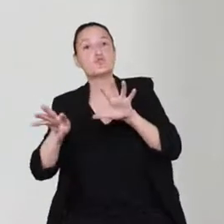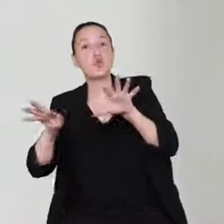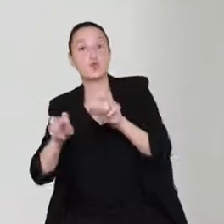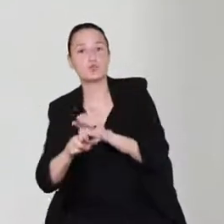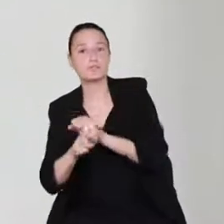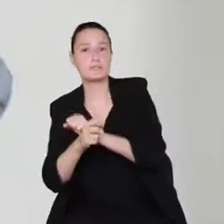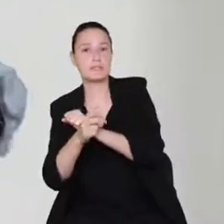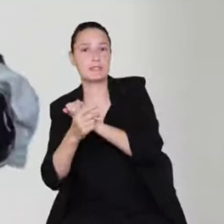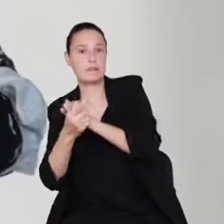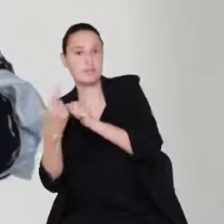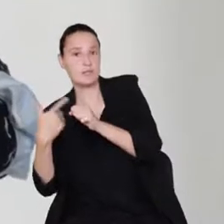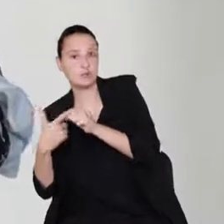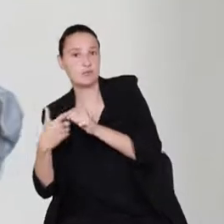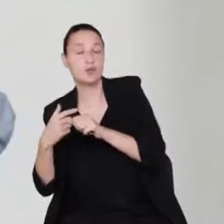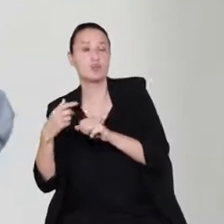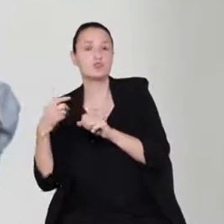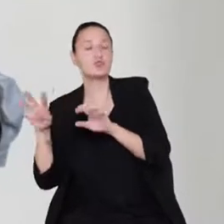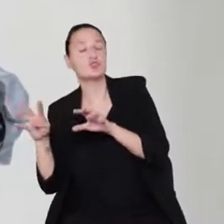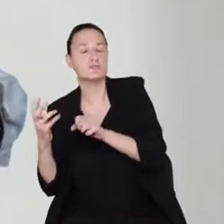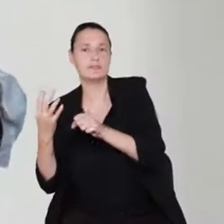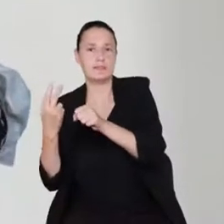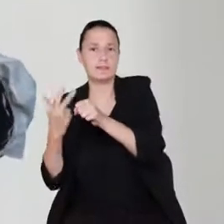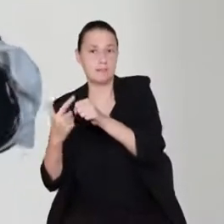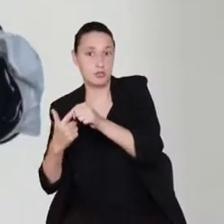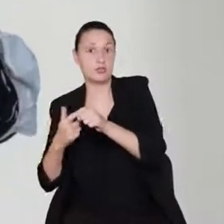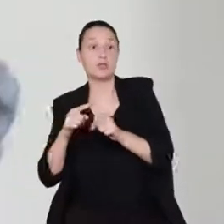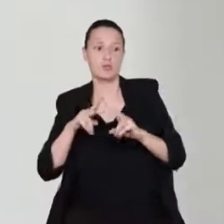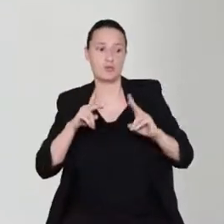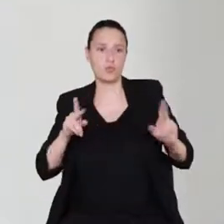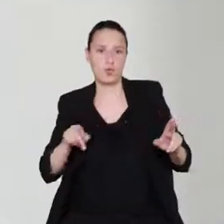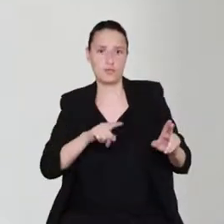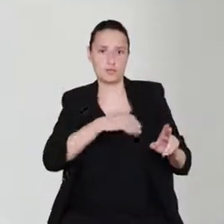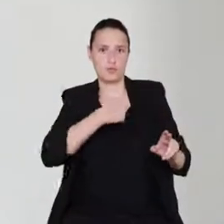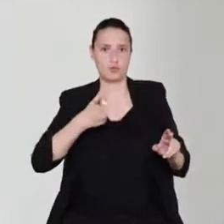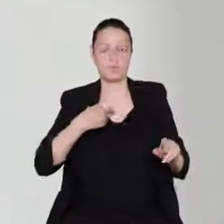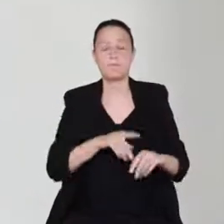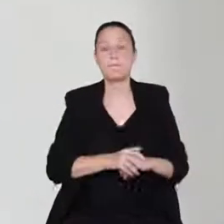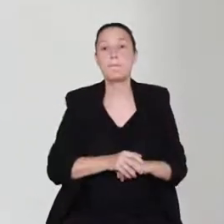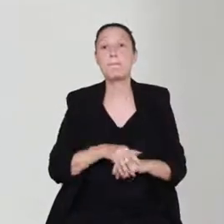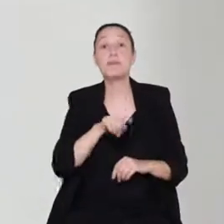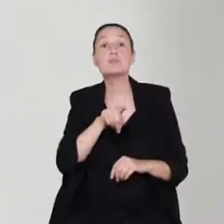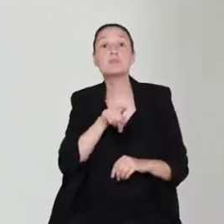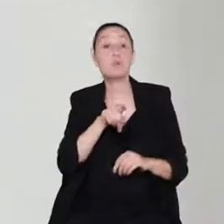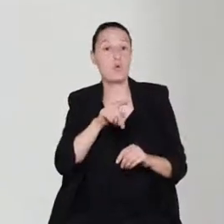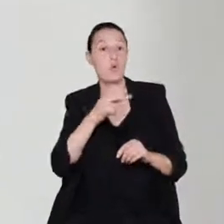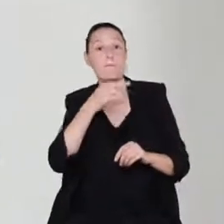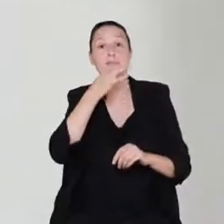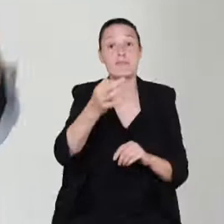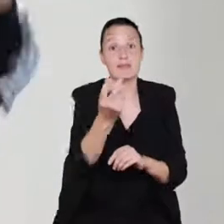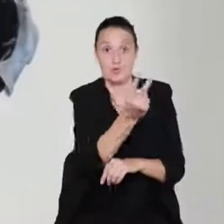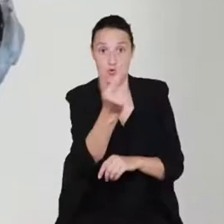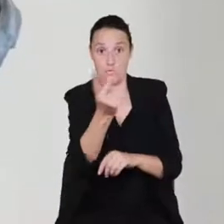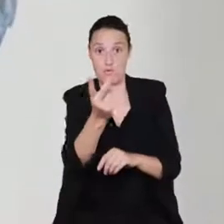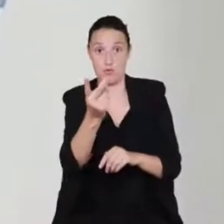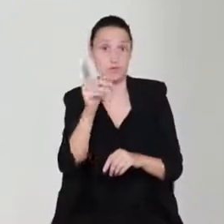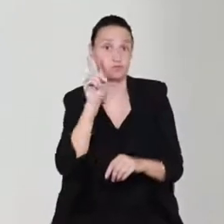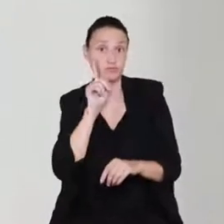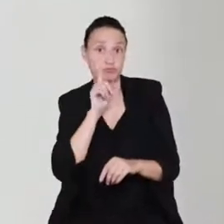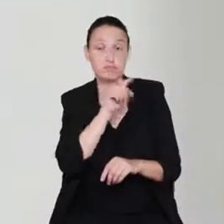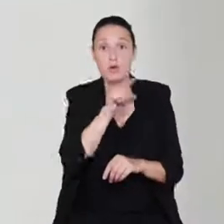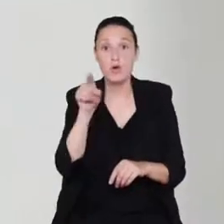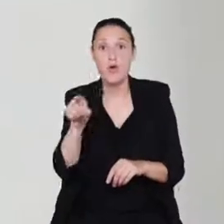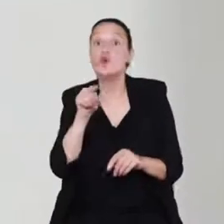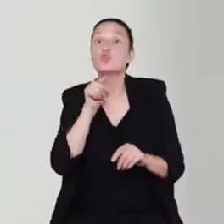1892-1920. Panowie, to jest pytanie do obu panów. Będziemy mówić o socjalizmie, o komunizmie. Jak w tych